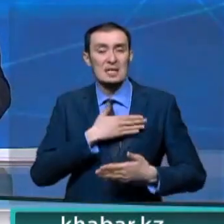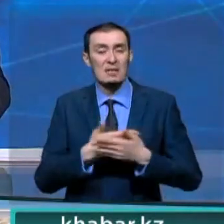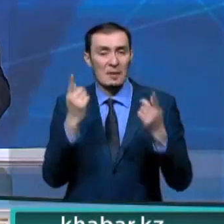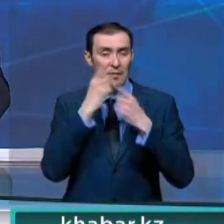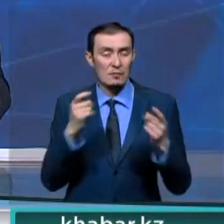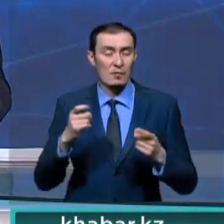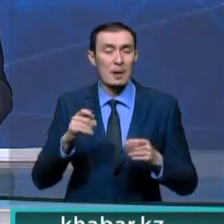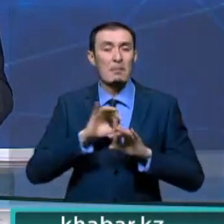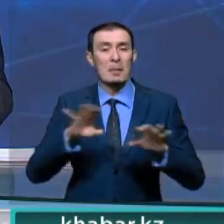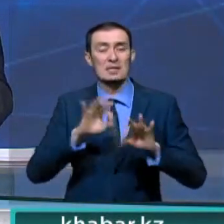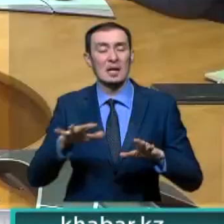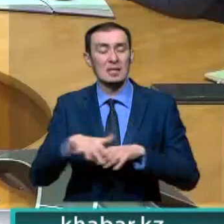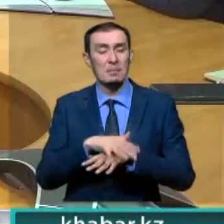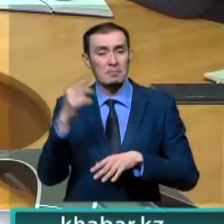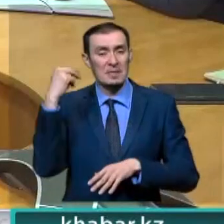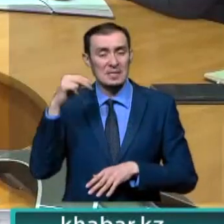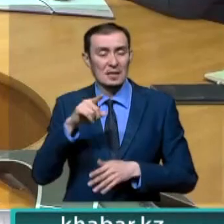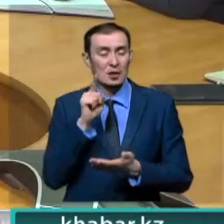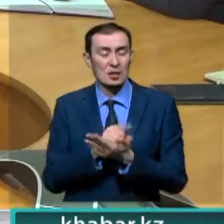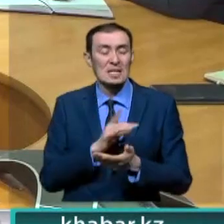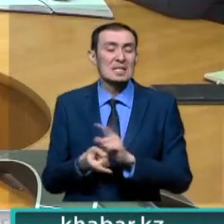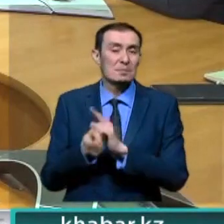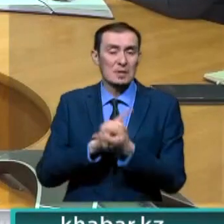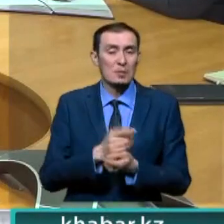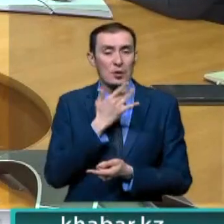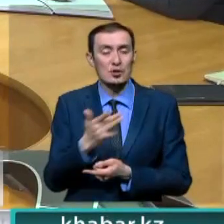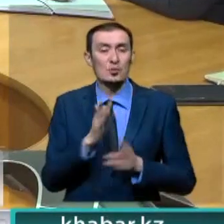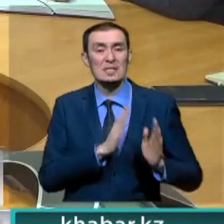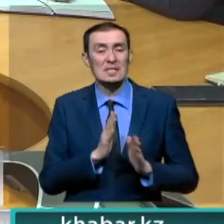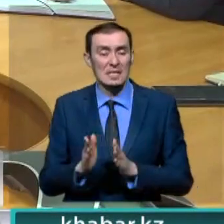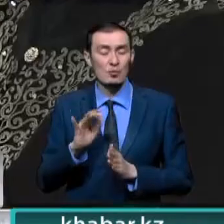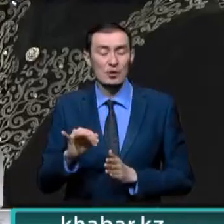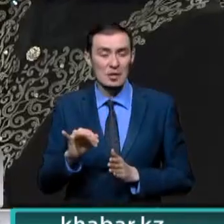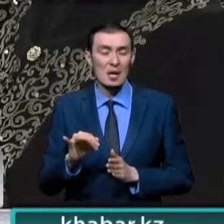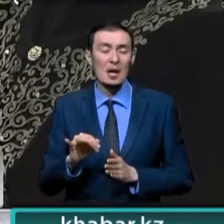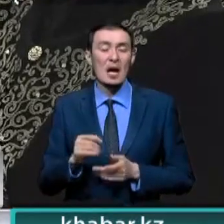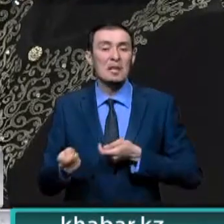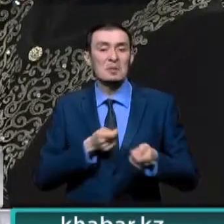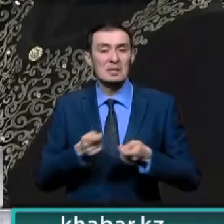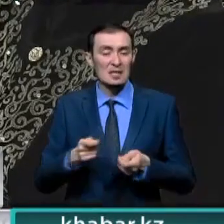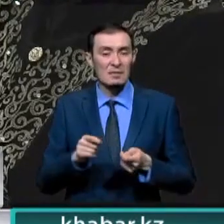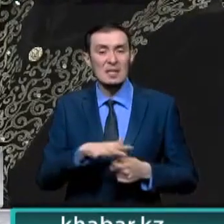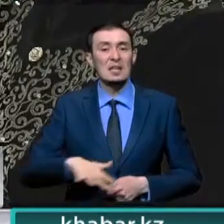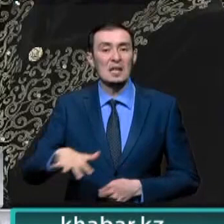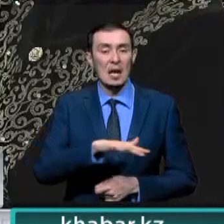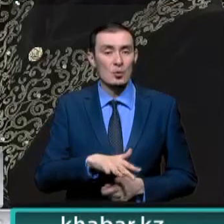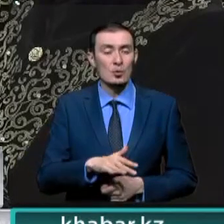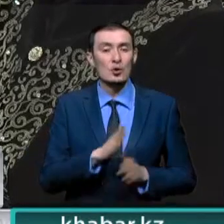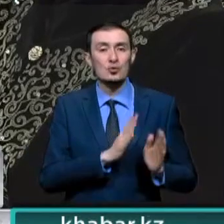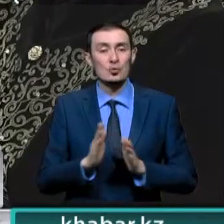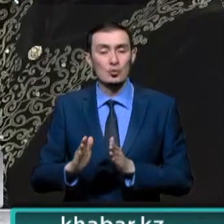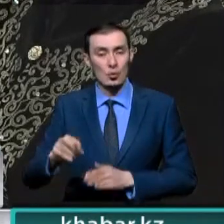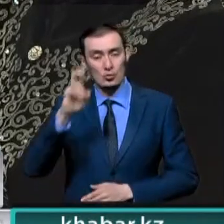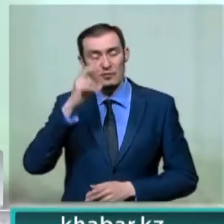провозглашенные в послании президента народу Казахстана, должны изменить политическую систему и административно-территориальную структуру